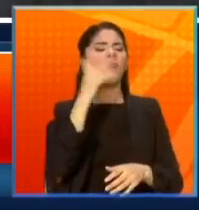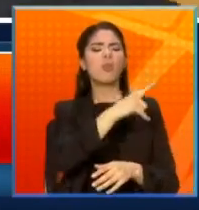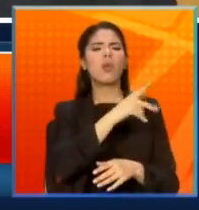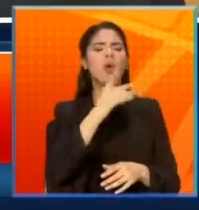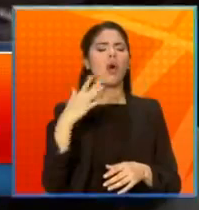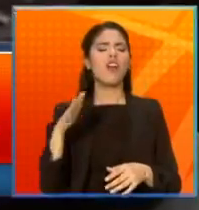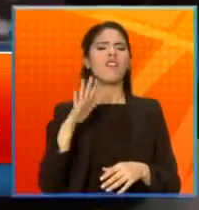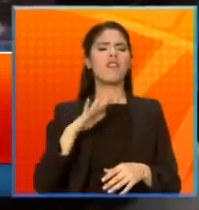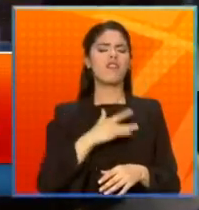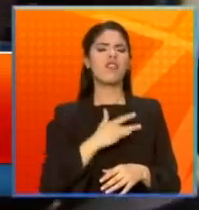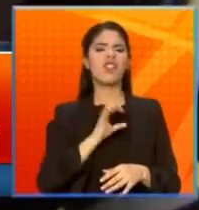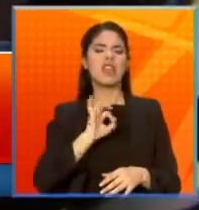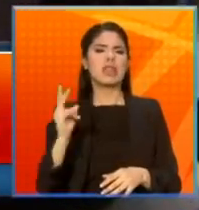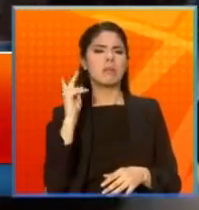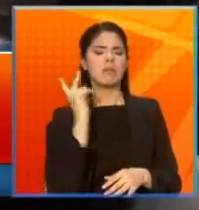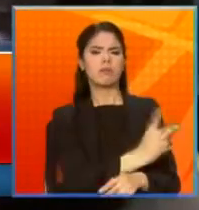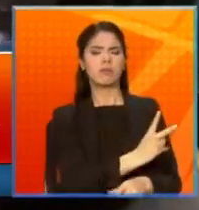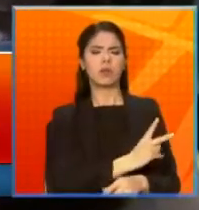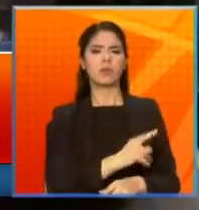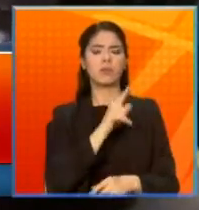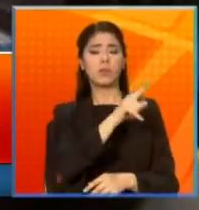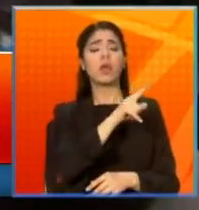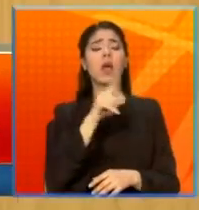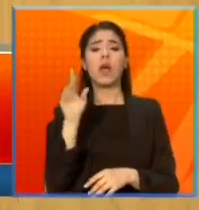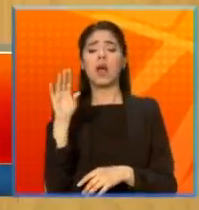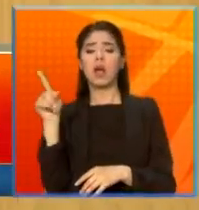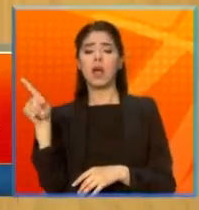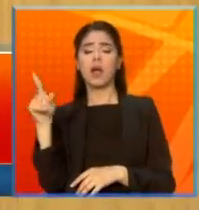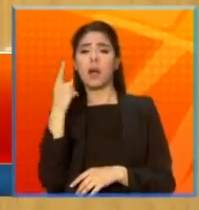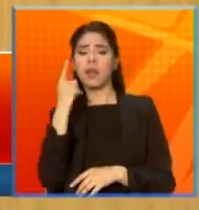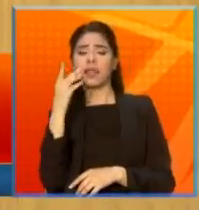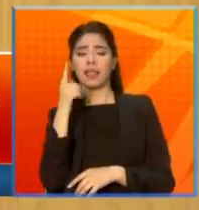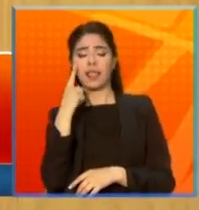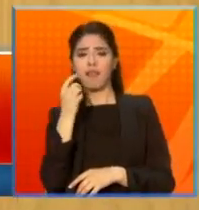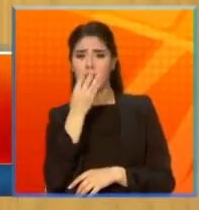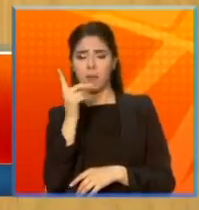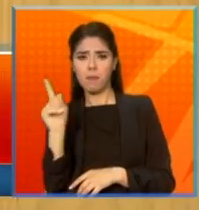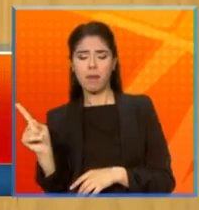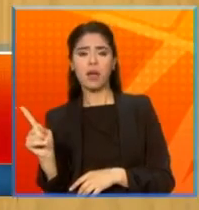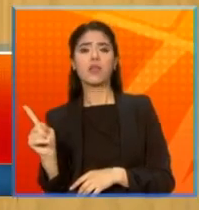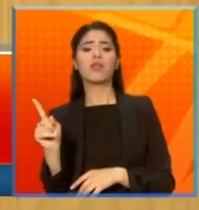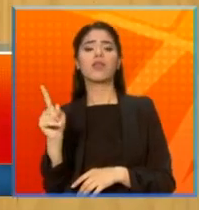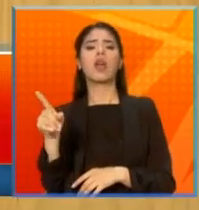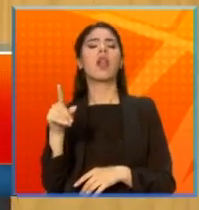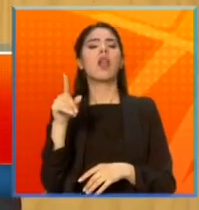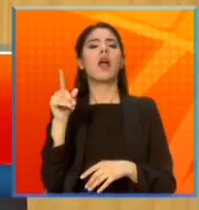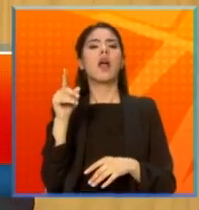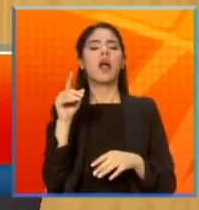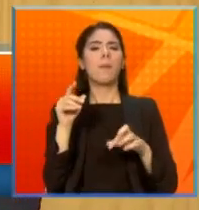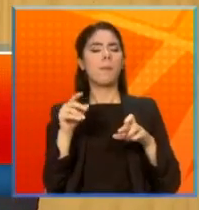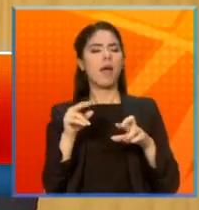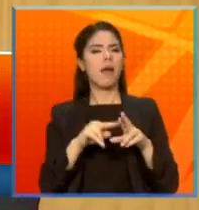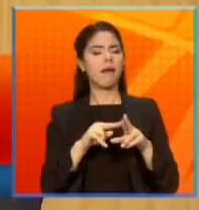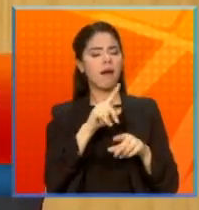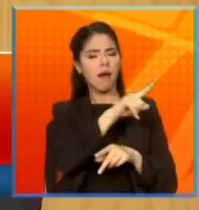yolun yolcularıdır. Bahçeli yeni ittifak arayışlarını da eleştirdi. Serok Ahmet'in PKK özlemi,